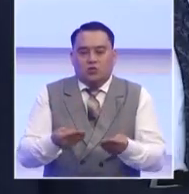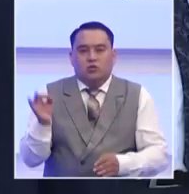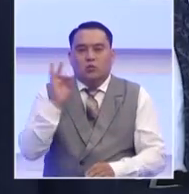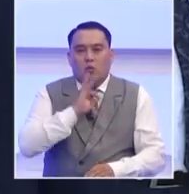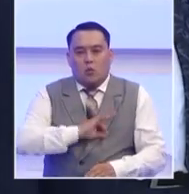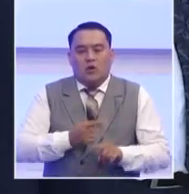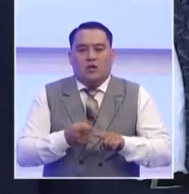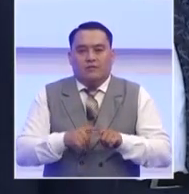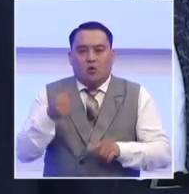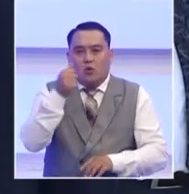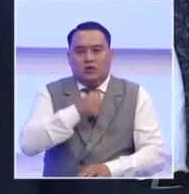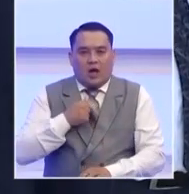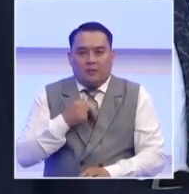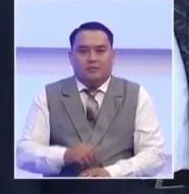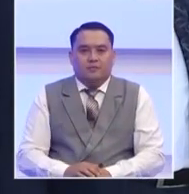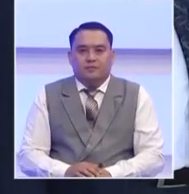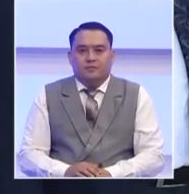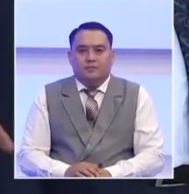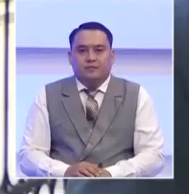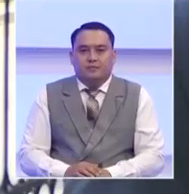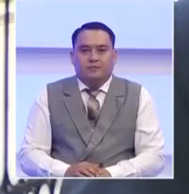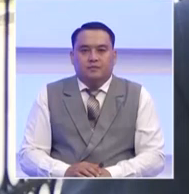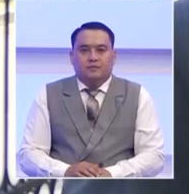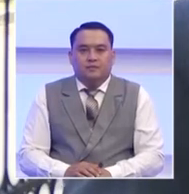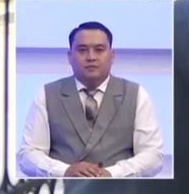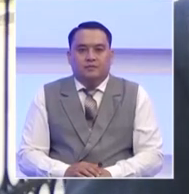эксплуатацию уже к концу текущего года.